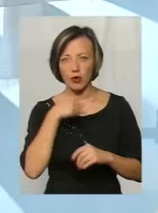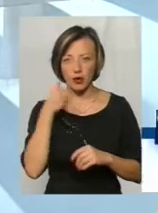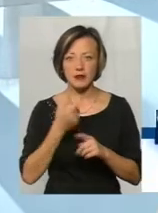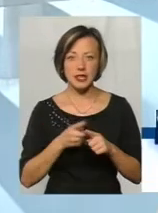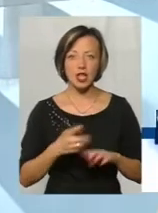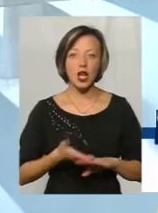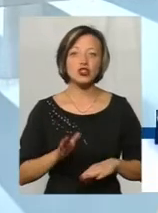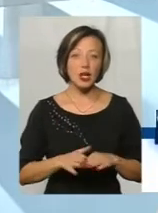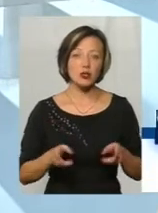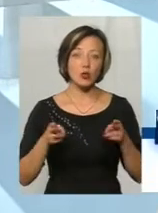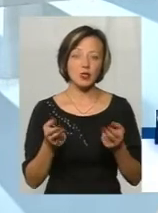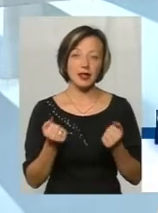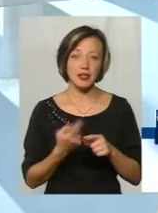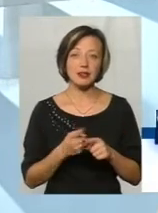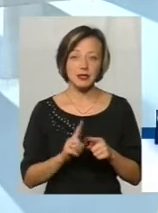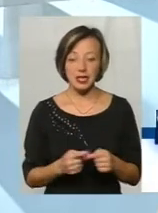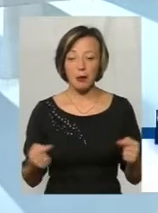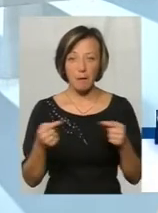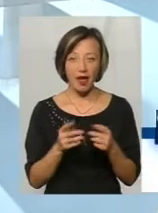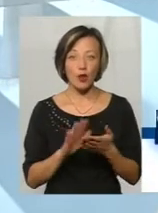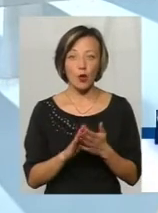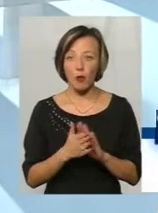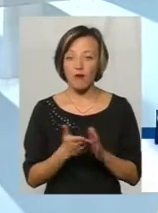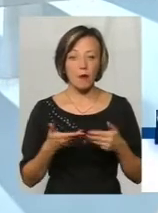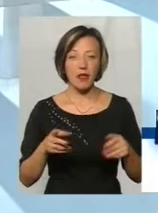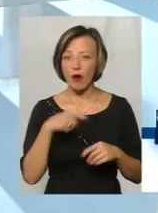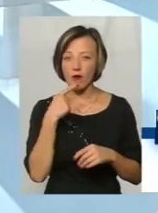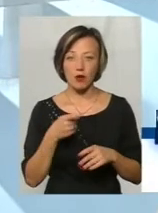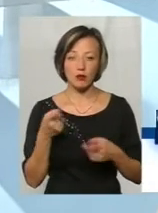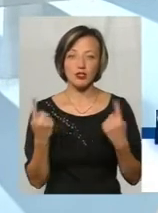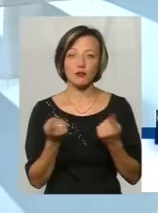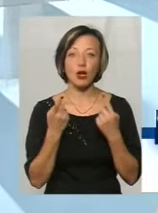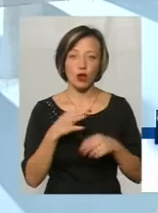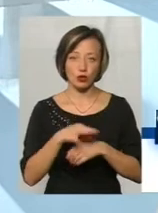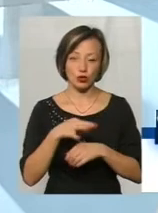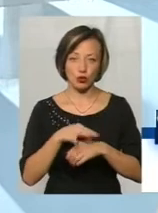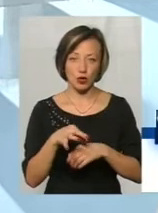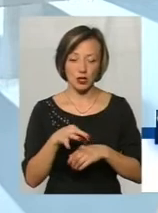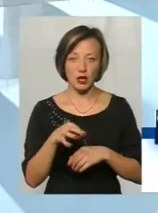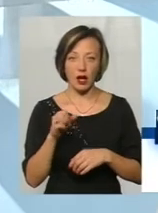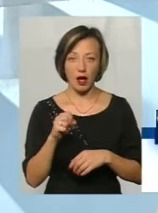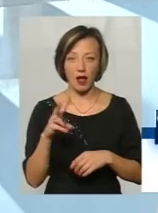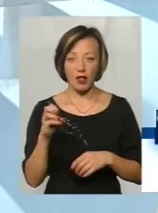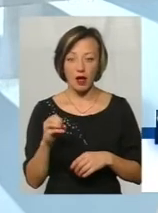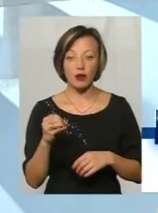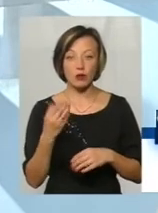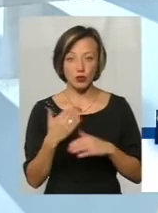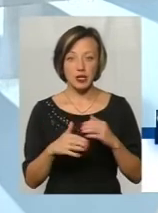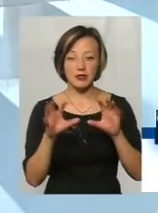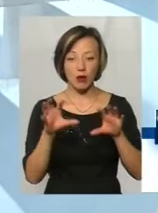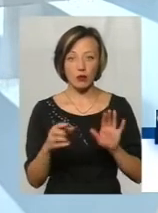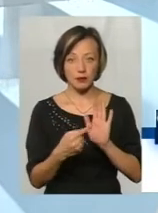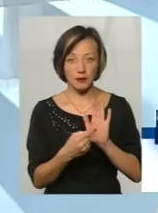вчинення тяжкого злочину. Так, це, в принципі, за певних умов. Ми не говоримо про звичайну жорстокість, яка проявляється людьми. Але, тобто, вже законодавець